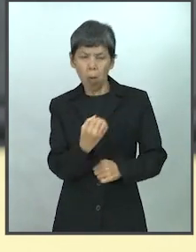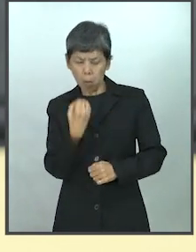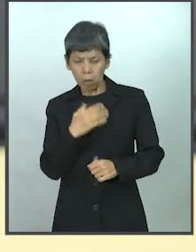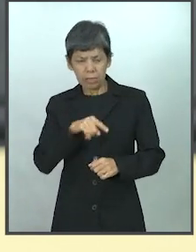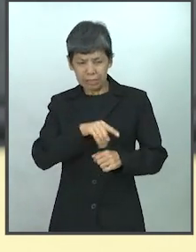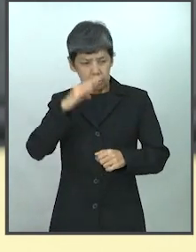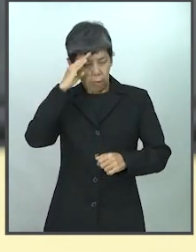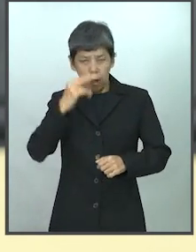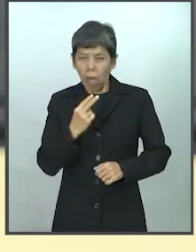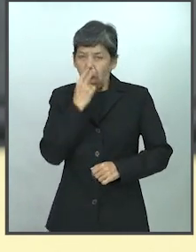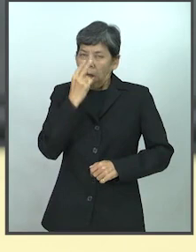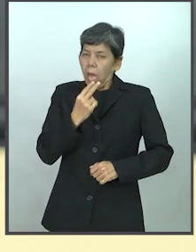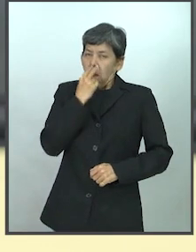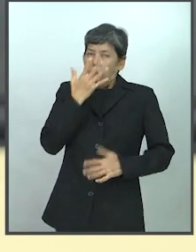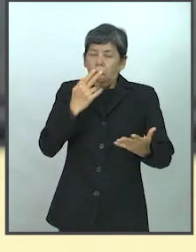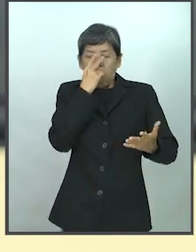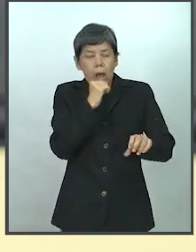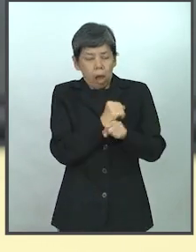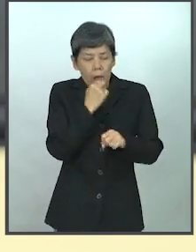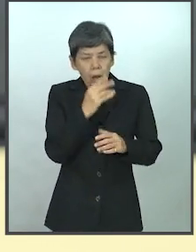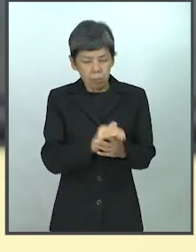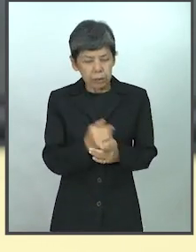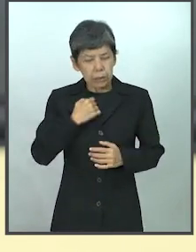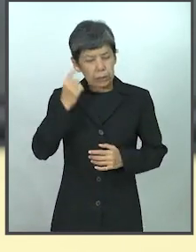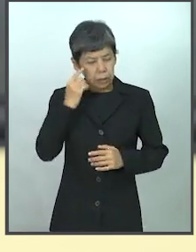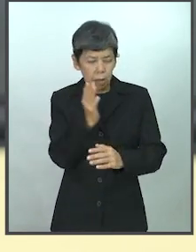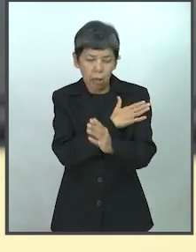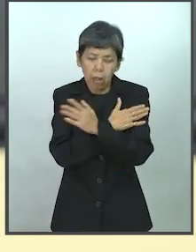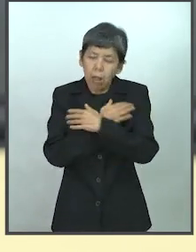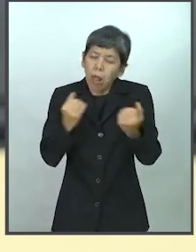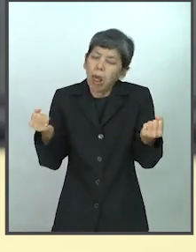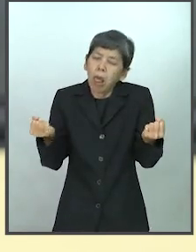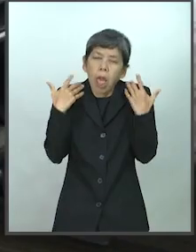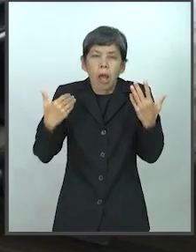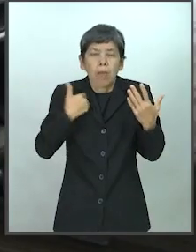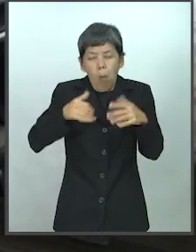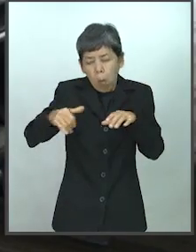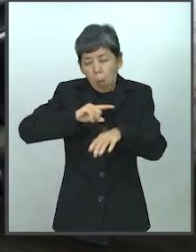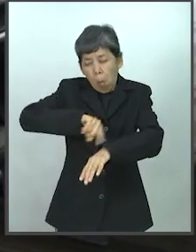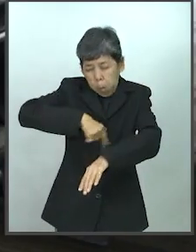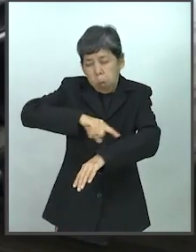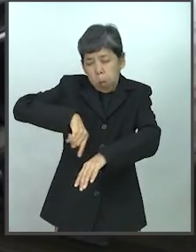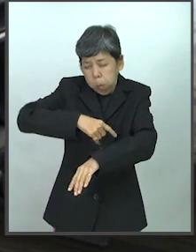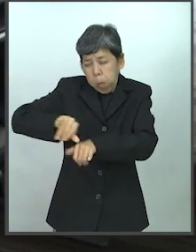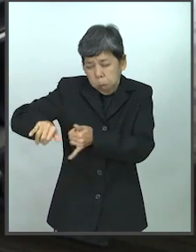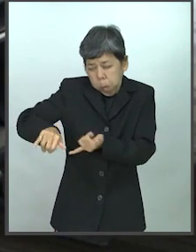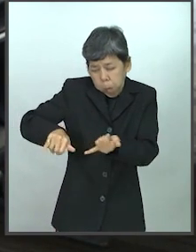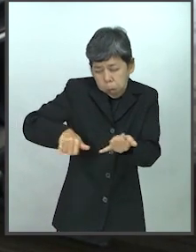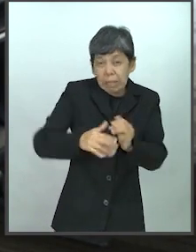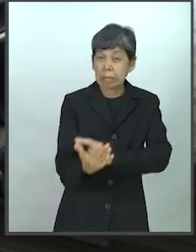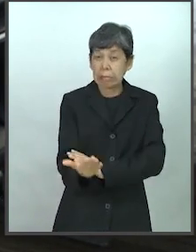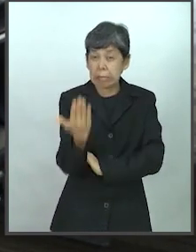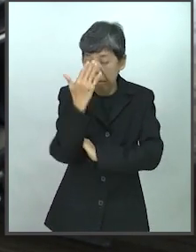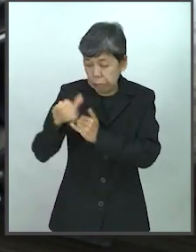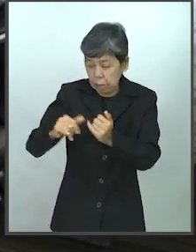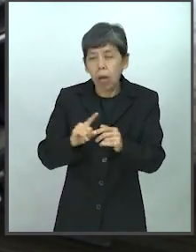าพี่แซมเนี่ยขาดอากาศหายใจแล้วก็น่าจะเป็นกล้ามเนื้ออ่อนแรงด้วยค่ะเพราะว่าดำมาหลายชั่วโมงแล้วอะดำตั้งแต่เช้า